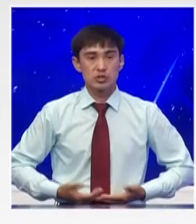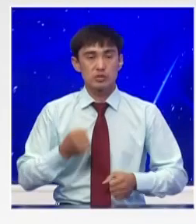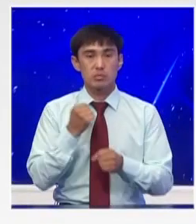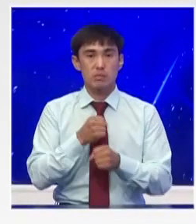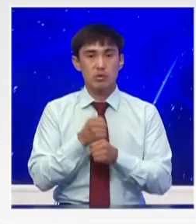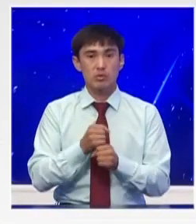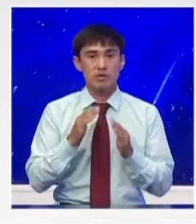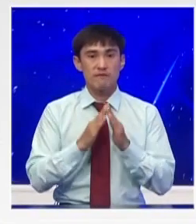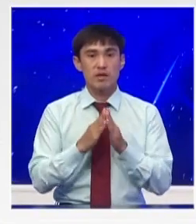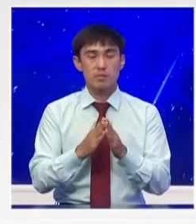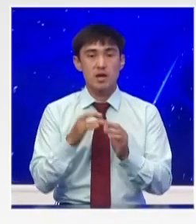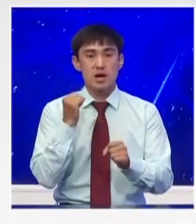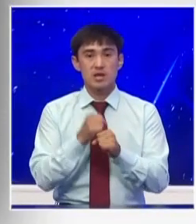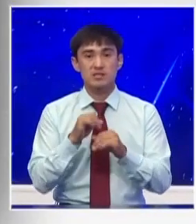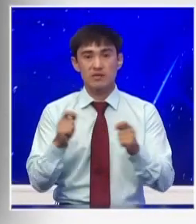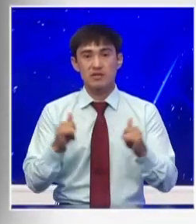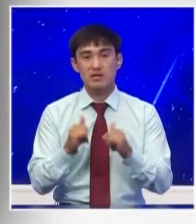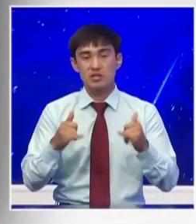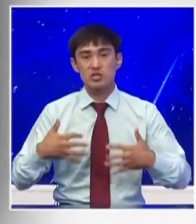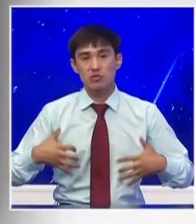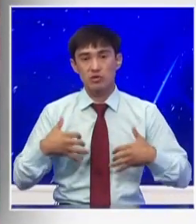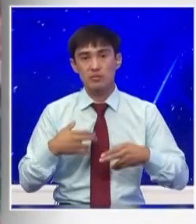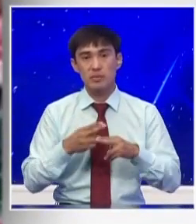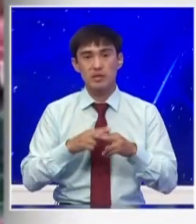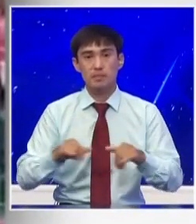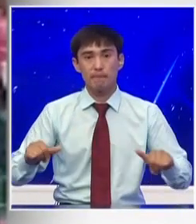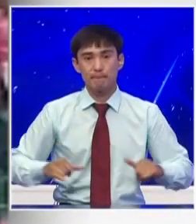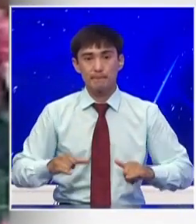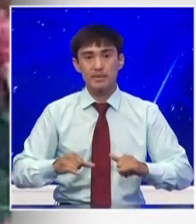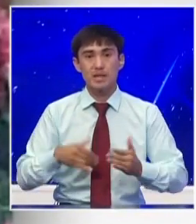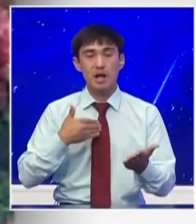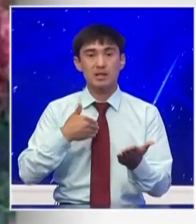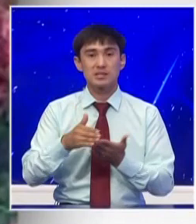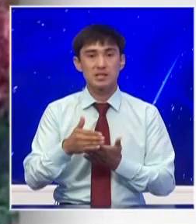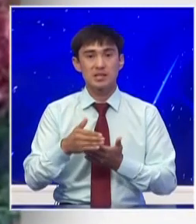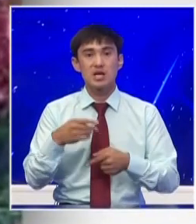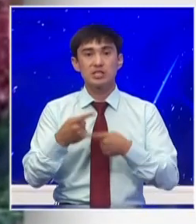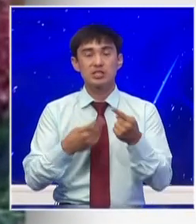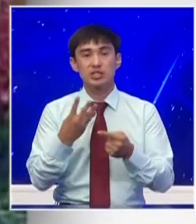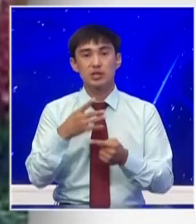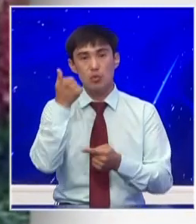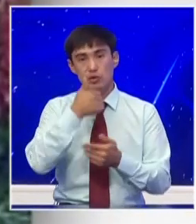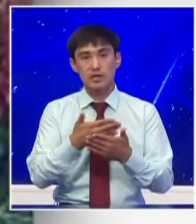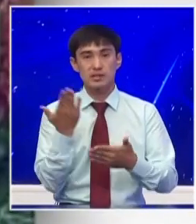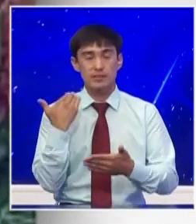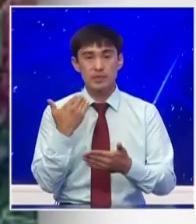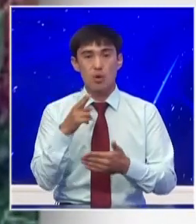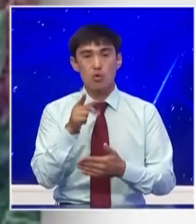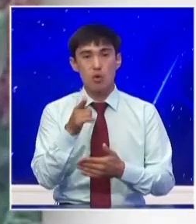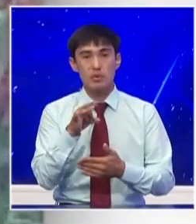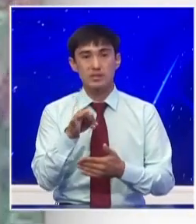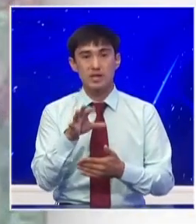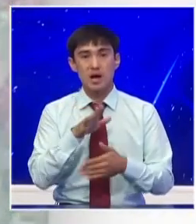проработал на ферме, где разводил животных. При этом от верховой езды он отказался лишь 4 года назад. У